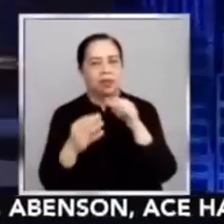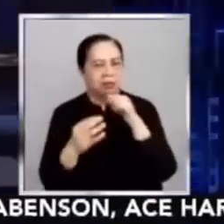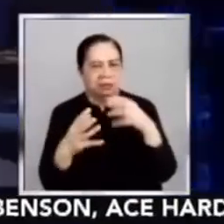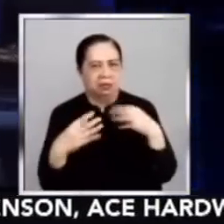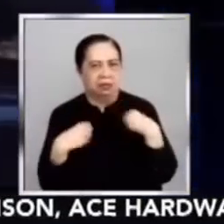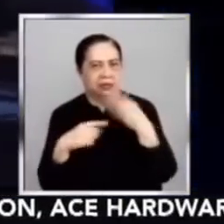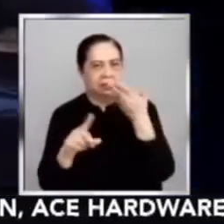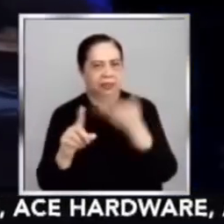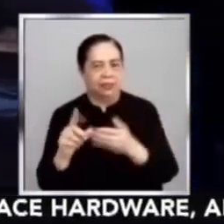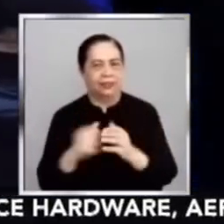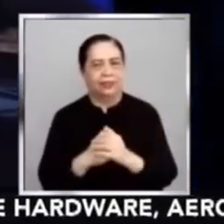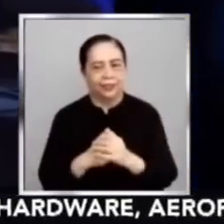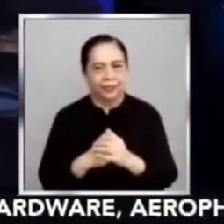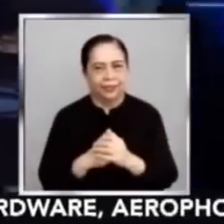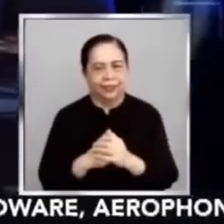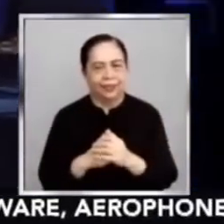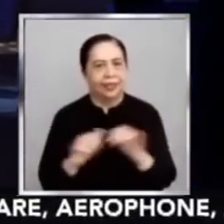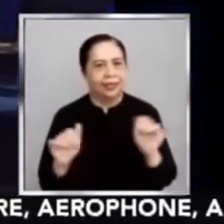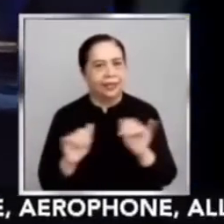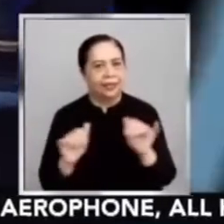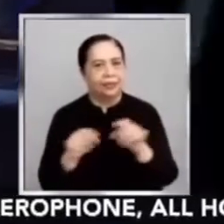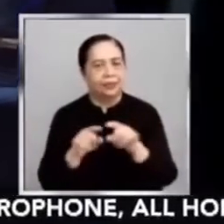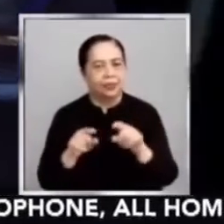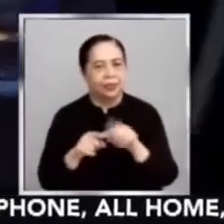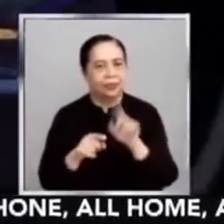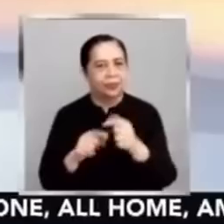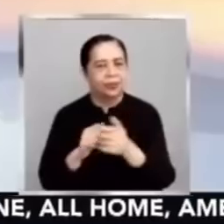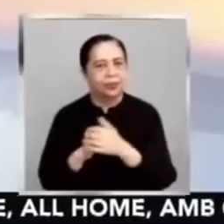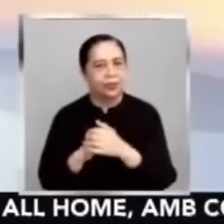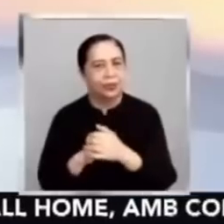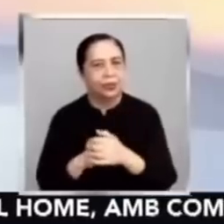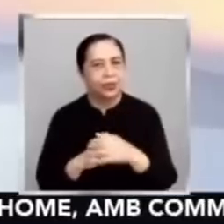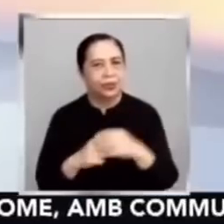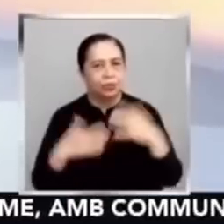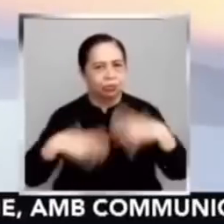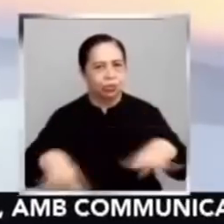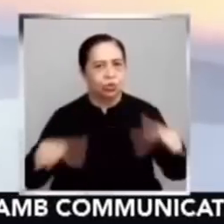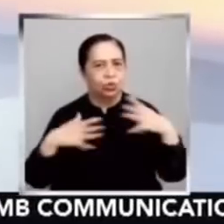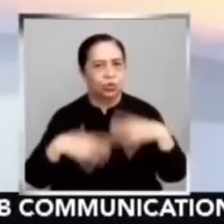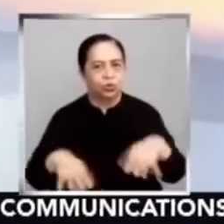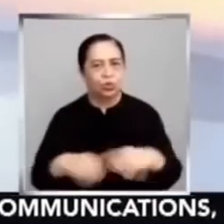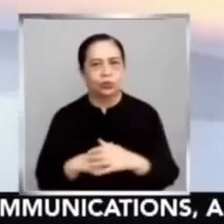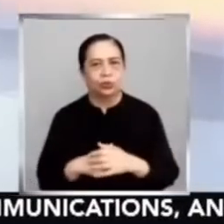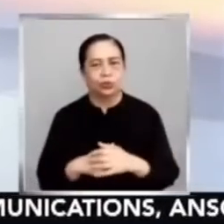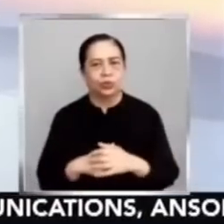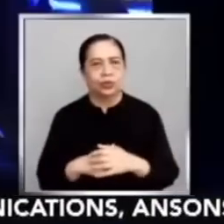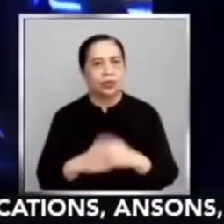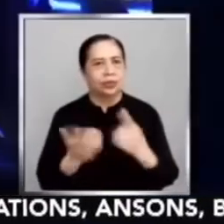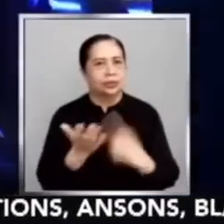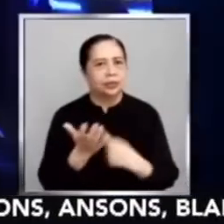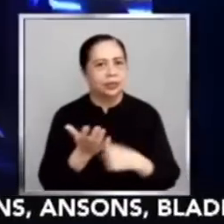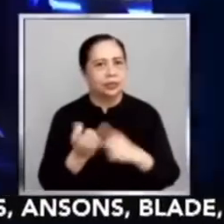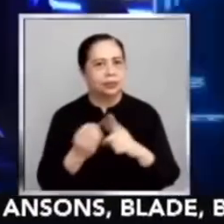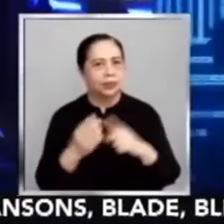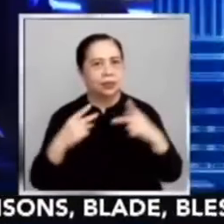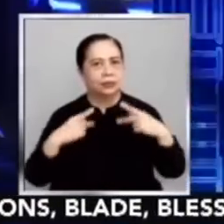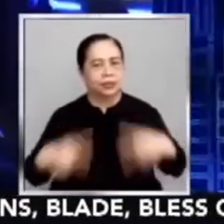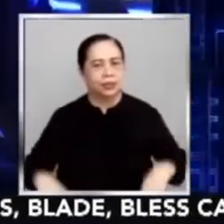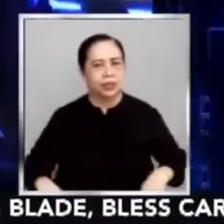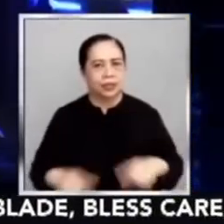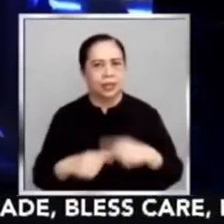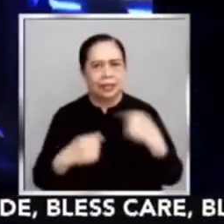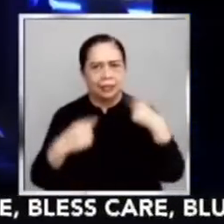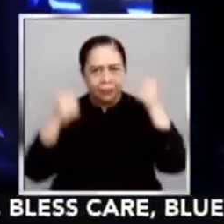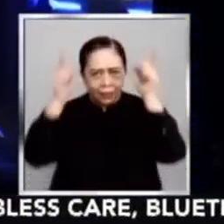Struggle is real din daw sa kanyang mabusising costume. Sa physical side muna, let's talk about the physicality. Kasi may sungay ka dito eh, di